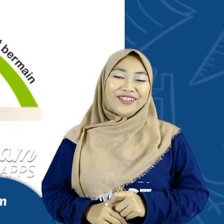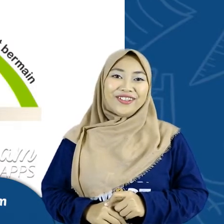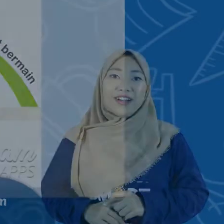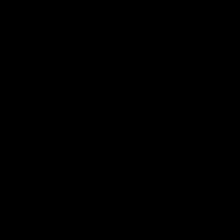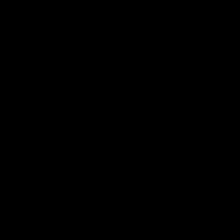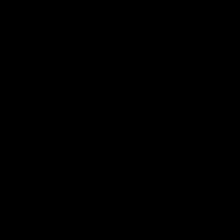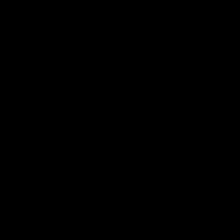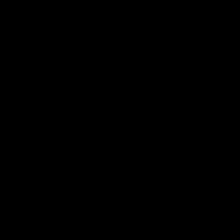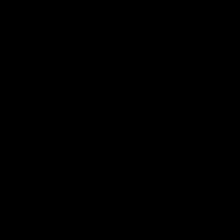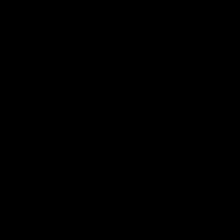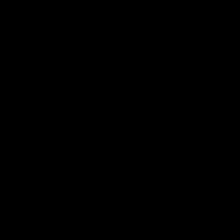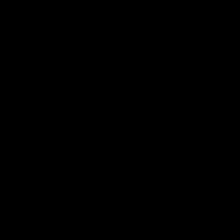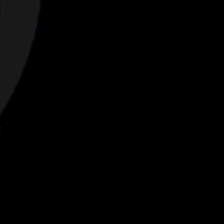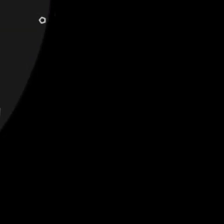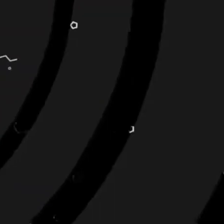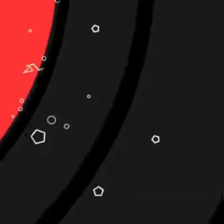gitu.